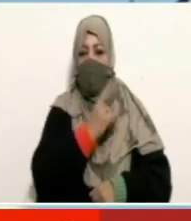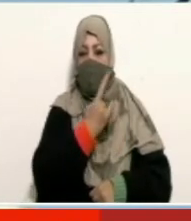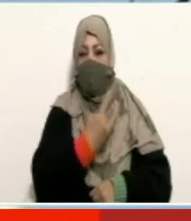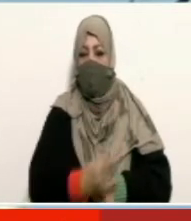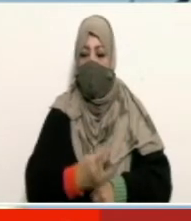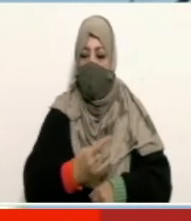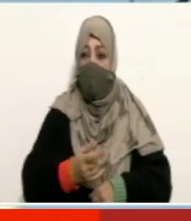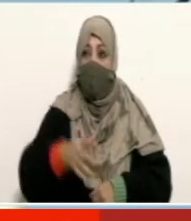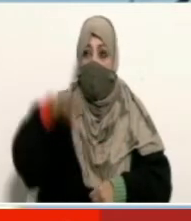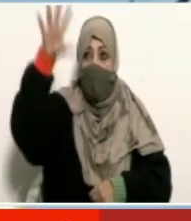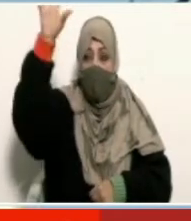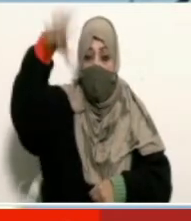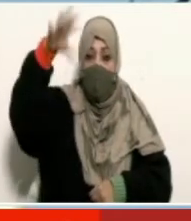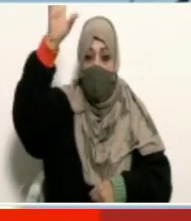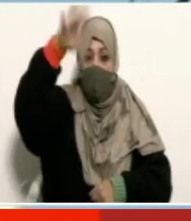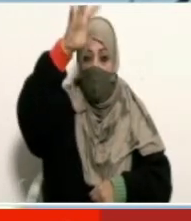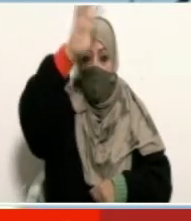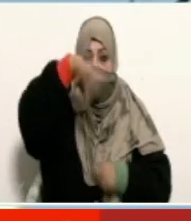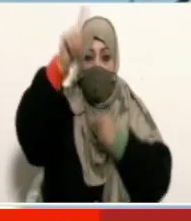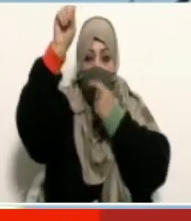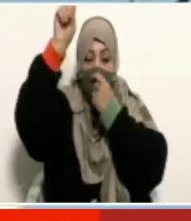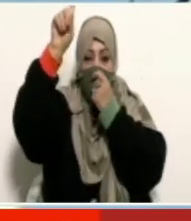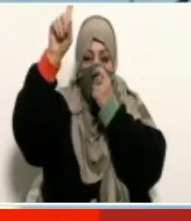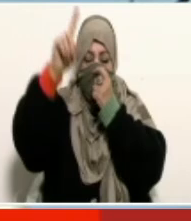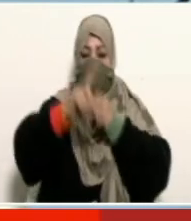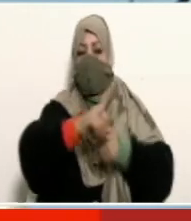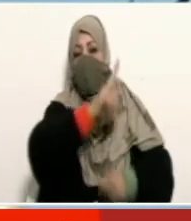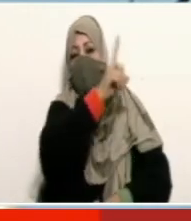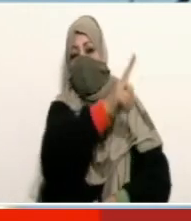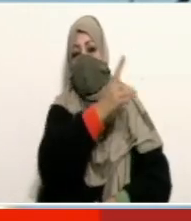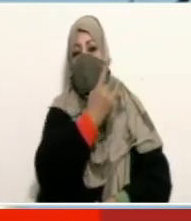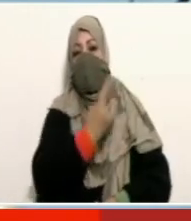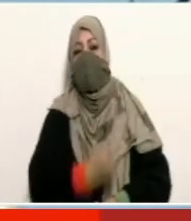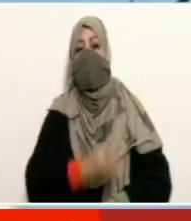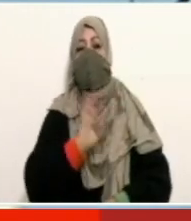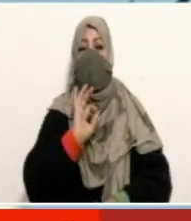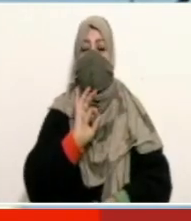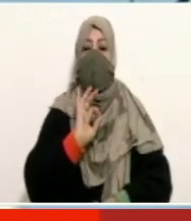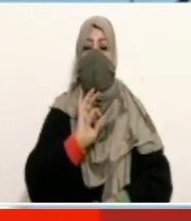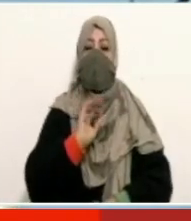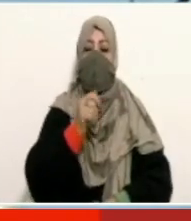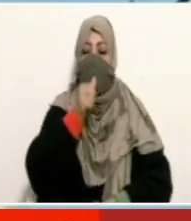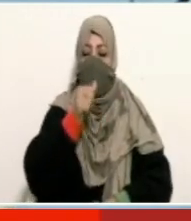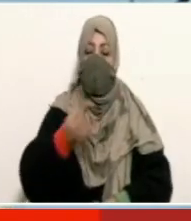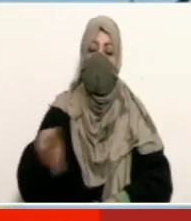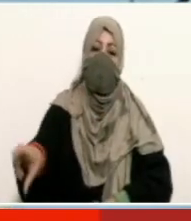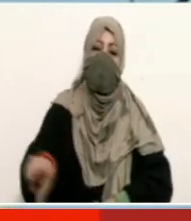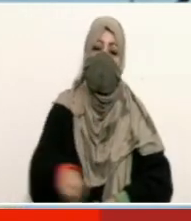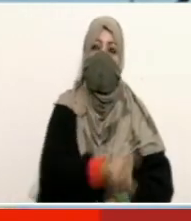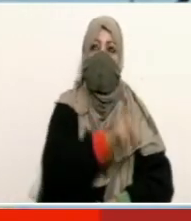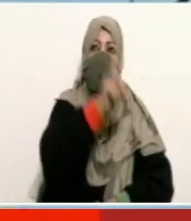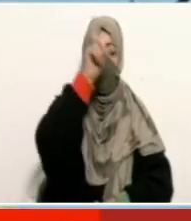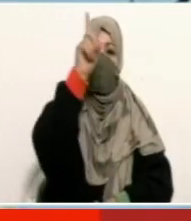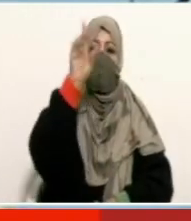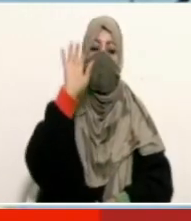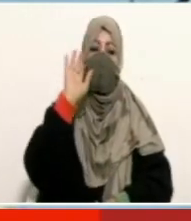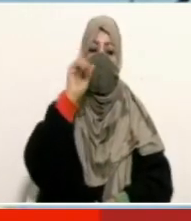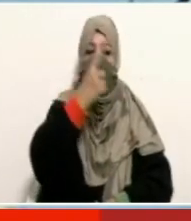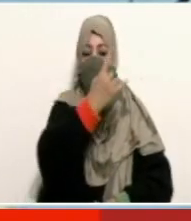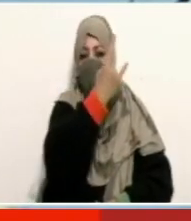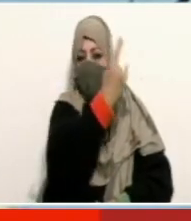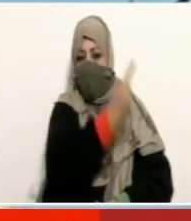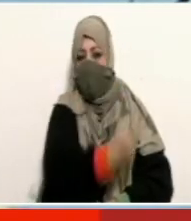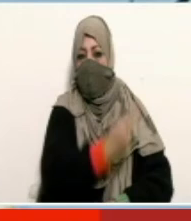السماء او من الان النهار الجاري وكذا، فهنا والوديان فهنا عليه ان يزكي يعني ب